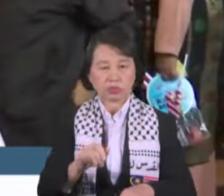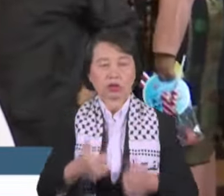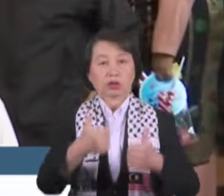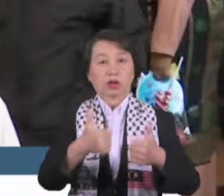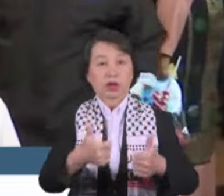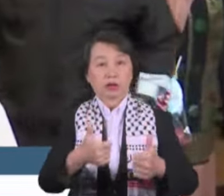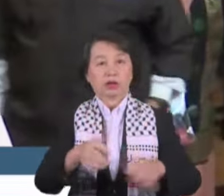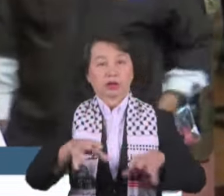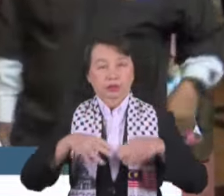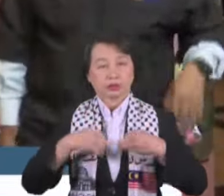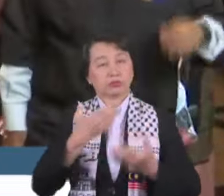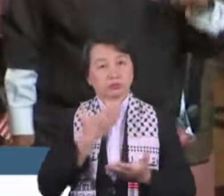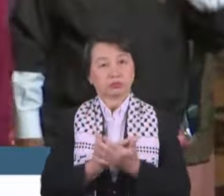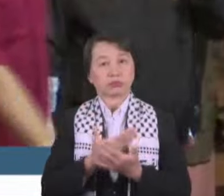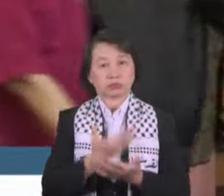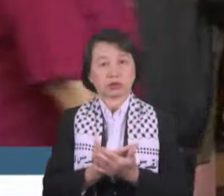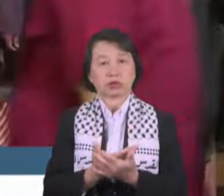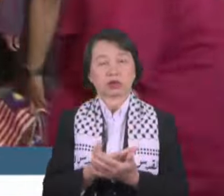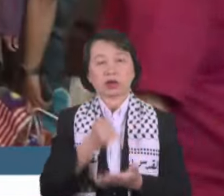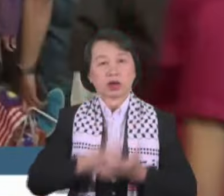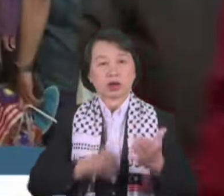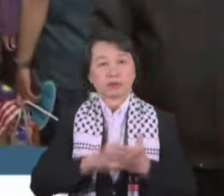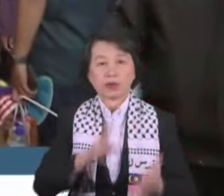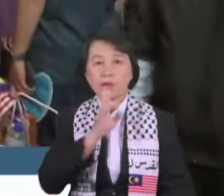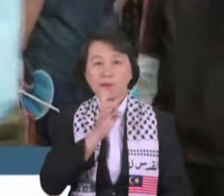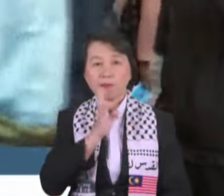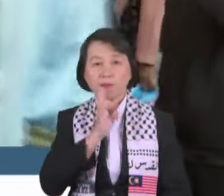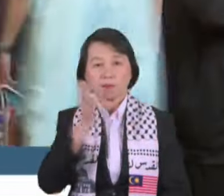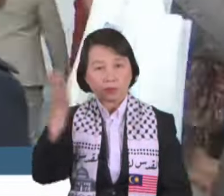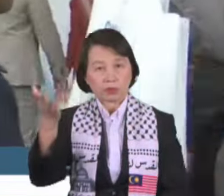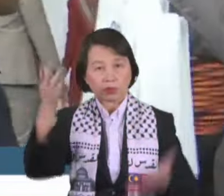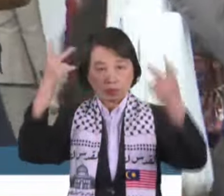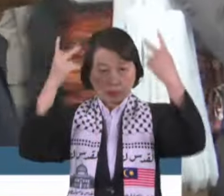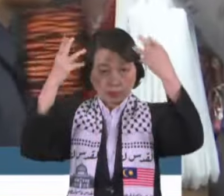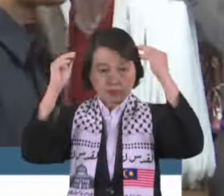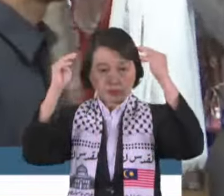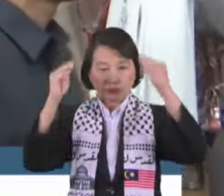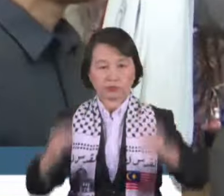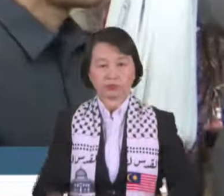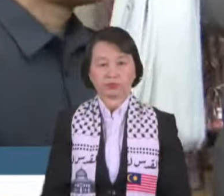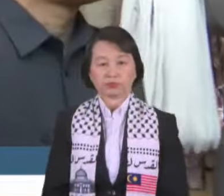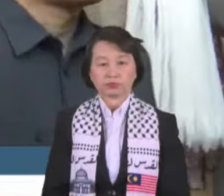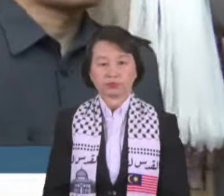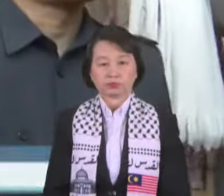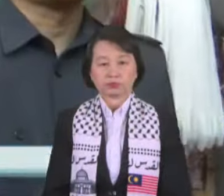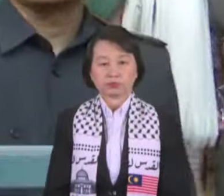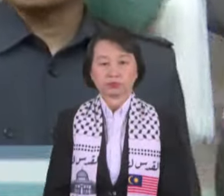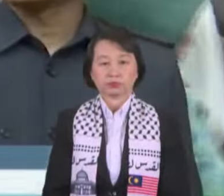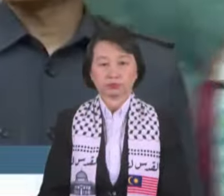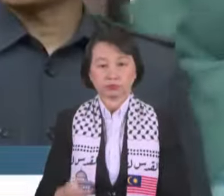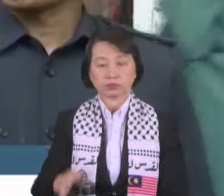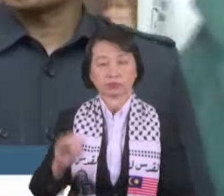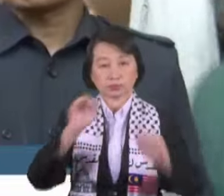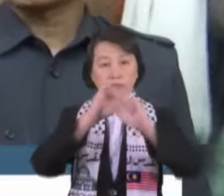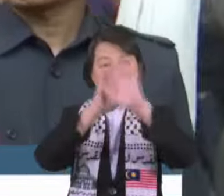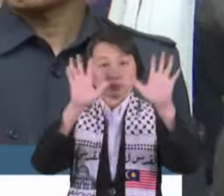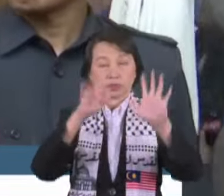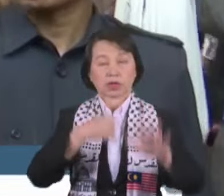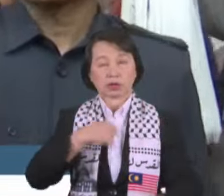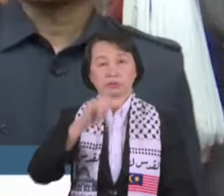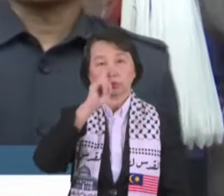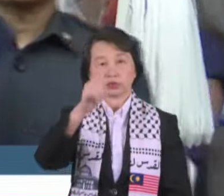ya, menerima baik apa yang disebut oleh Perdana Menteri. So I think message is very clear and I'm